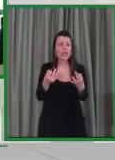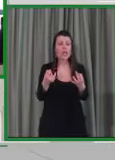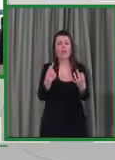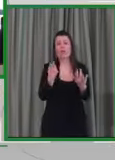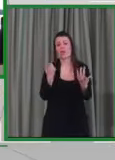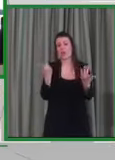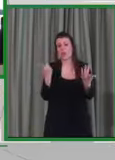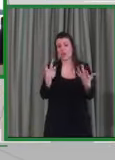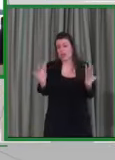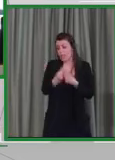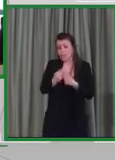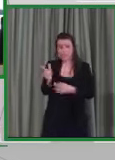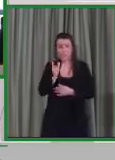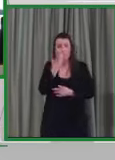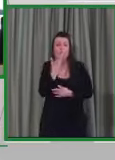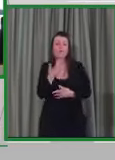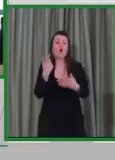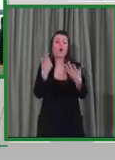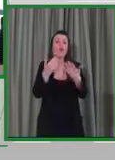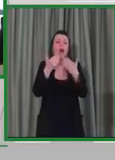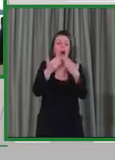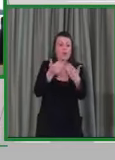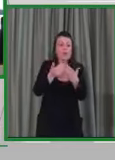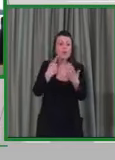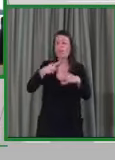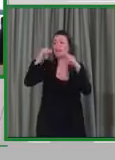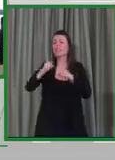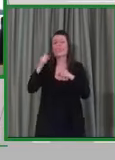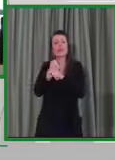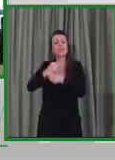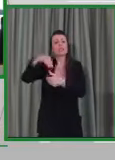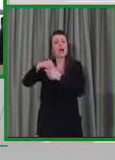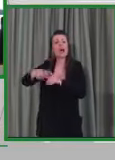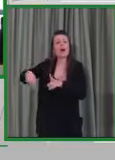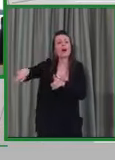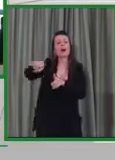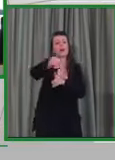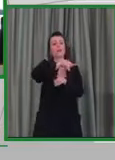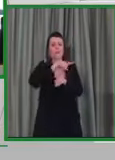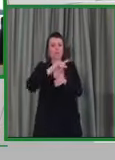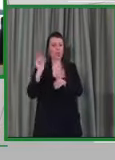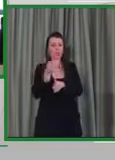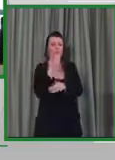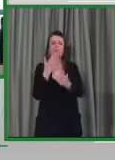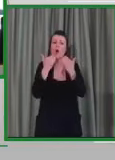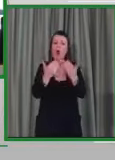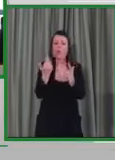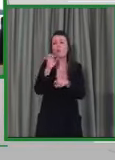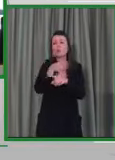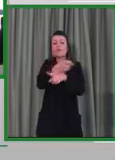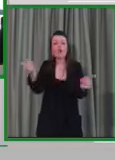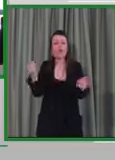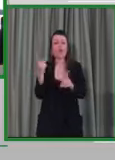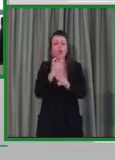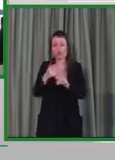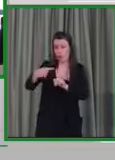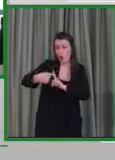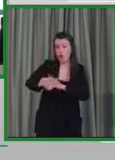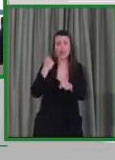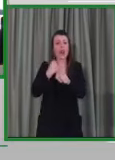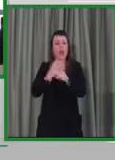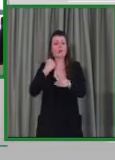vogliamo farlo a tutti sanitari anzi tutti quelli che lavoreranno in questi giorni a quelli che non